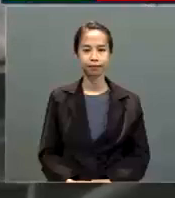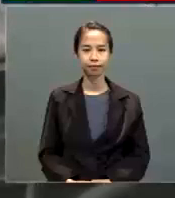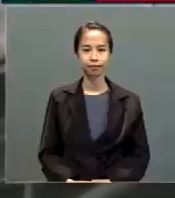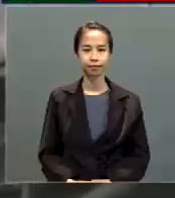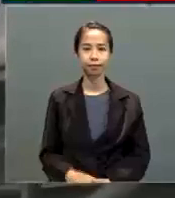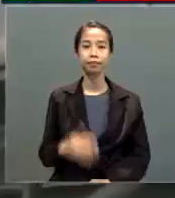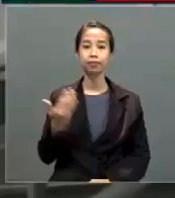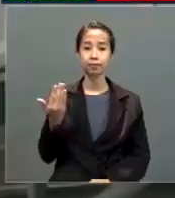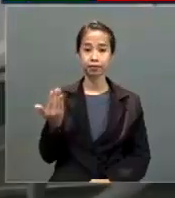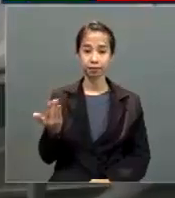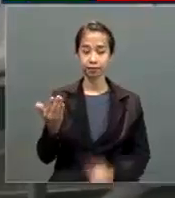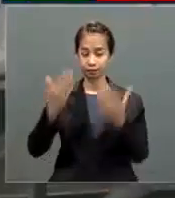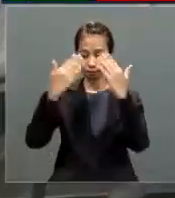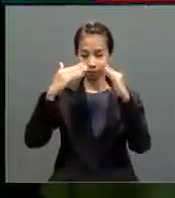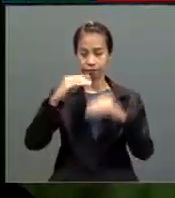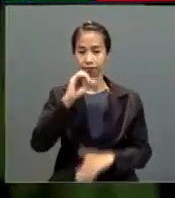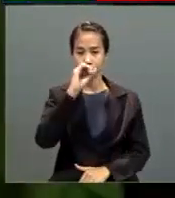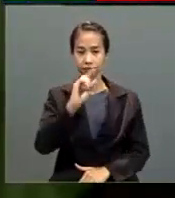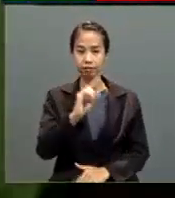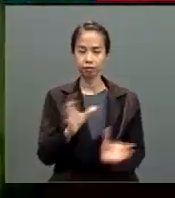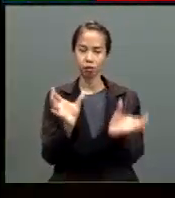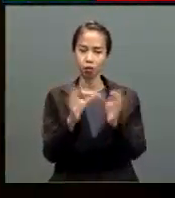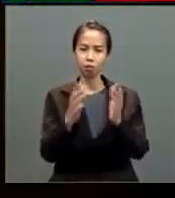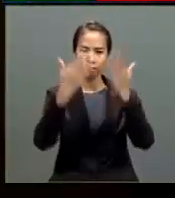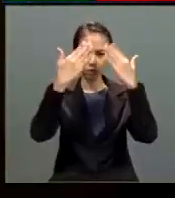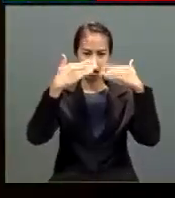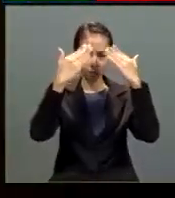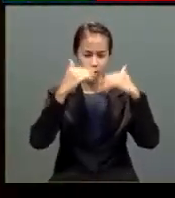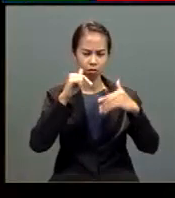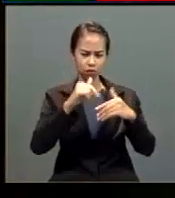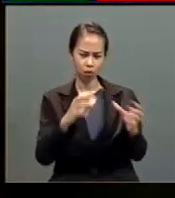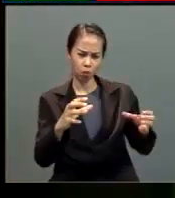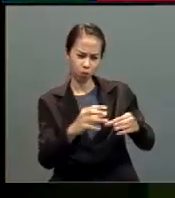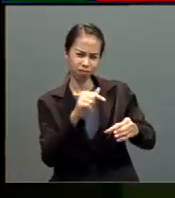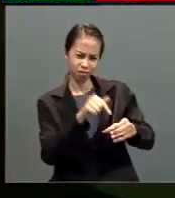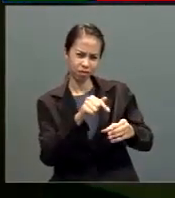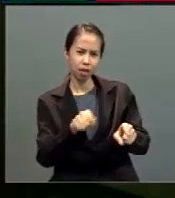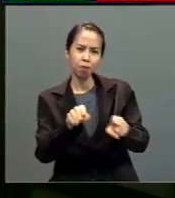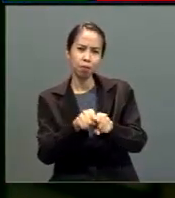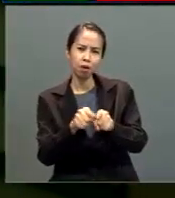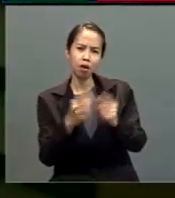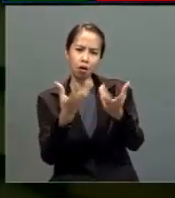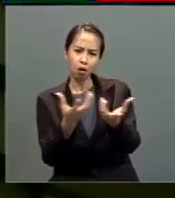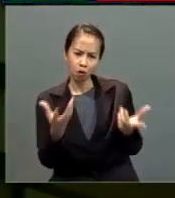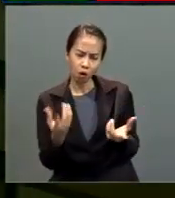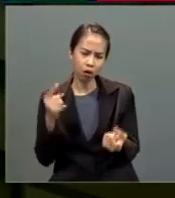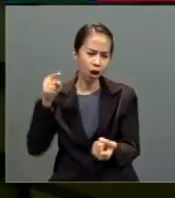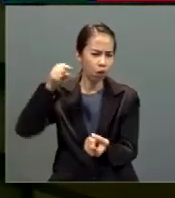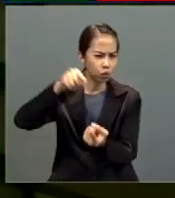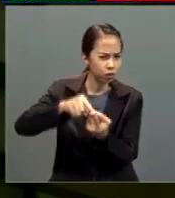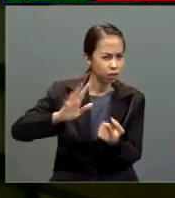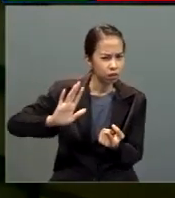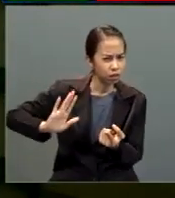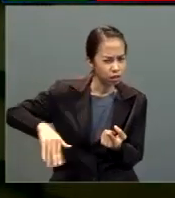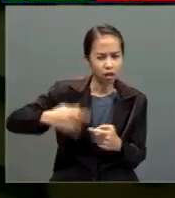ซึ่งคุณพิทยายังบอกอีกนะครับว่ากลุ่มผู้พิการทางสายตาเนี่ยเป็นกลุ่มคนที่เข้าถึงสินค้าประเภทหน้ากากอนามัยและเจลแอลกอฮอล์ล้